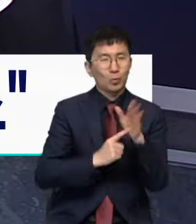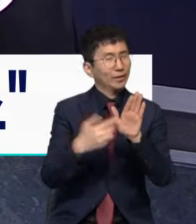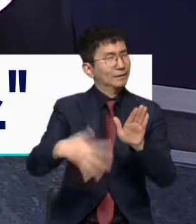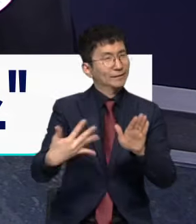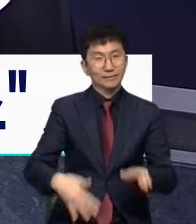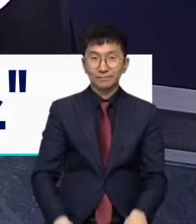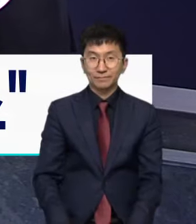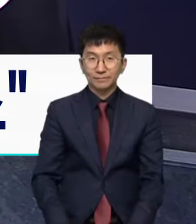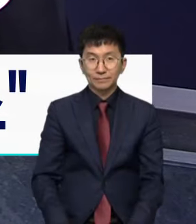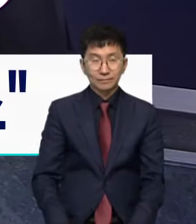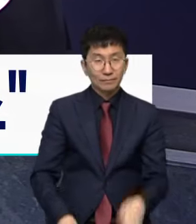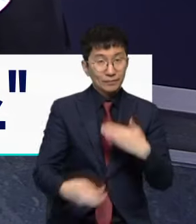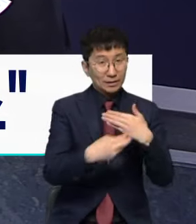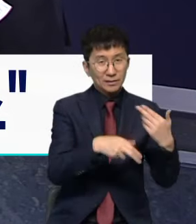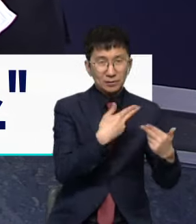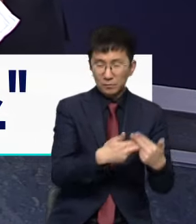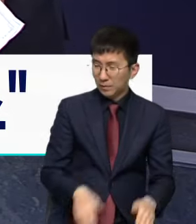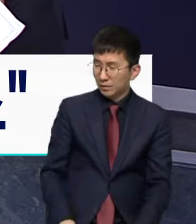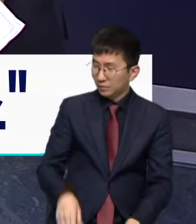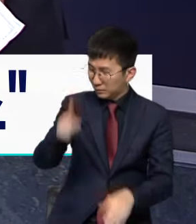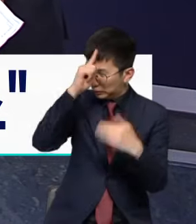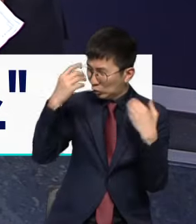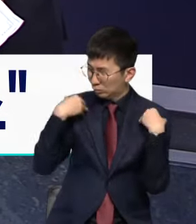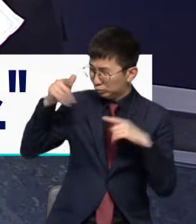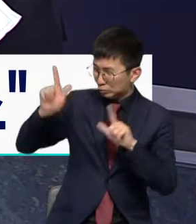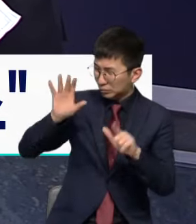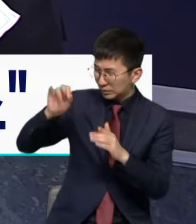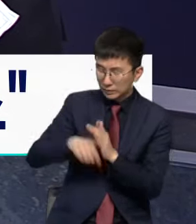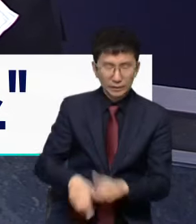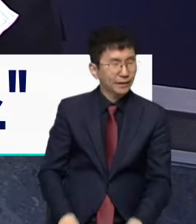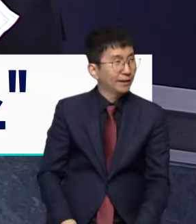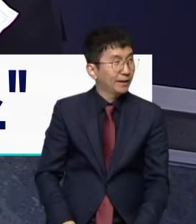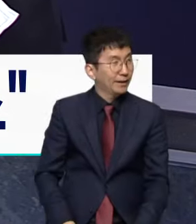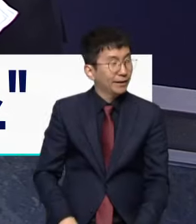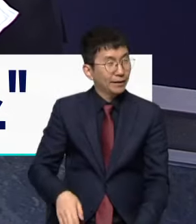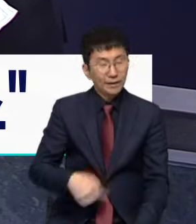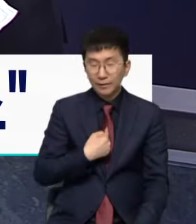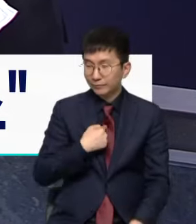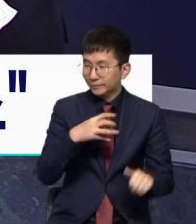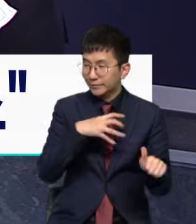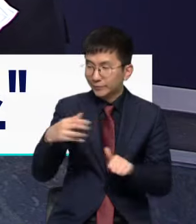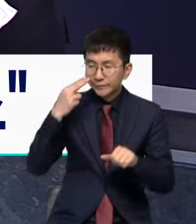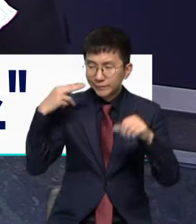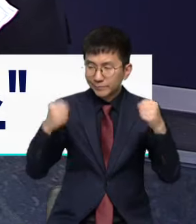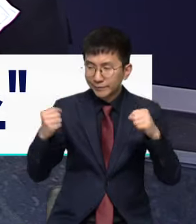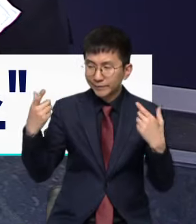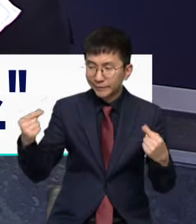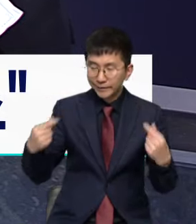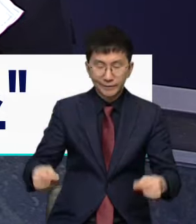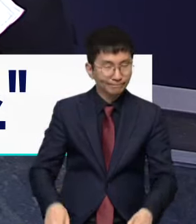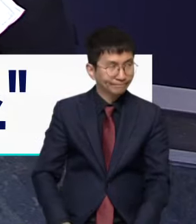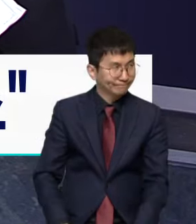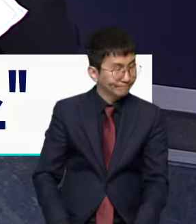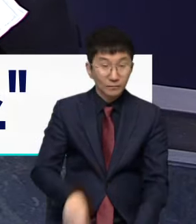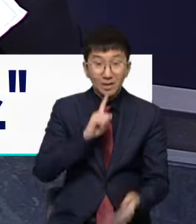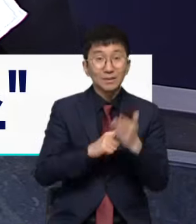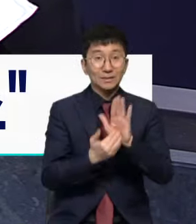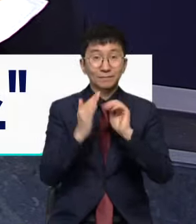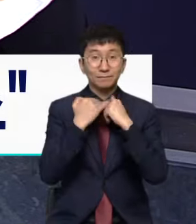않았습니다. 의사협회는 그저 보여주기용 만남이라면서 싸늘한 반응을 보였습니다. 계속해서 손기준